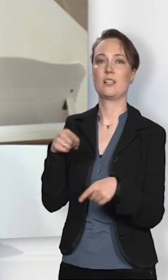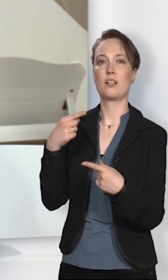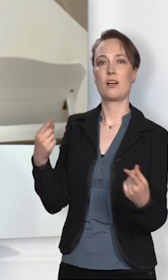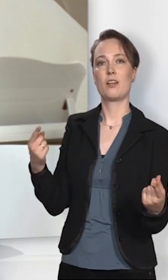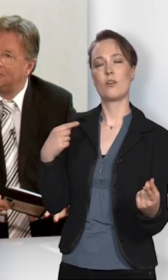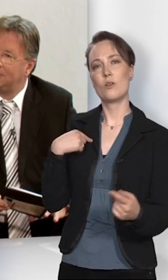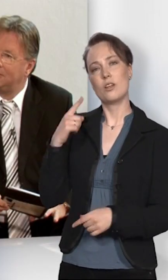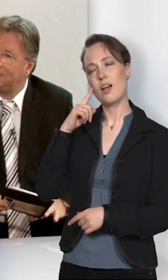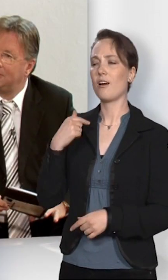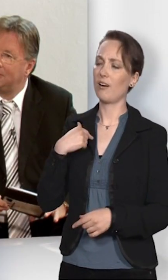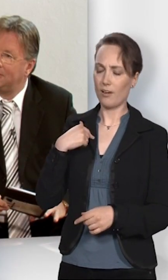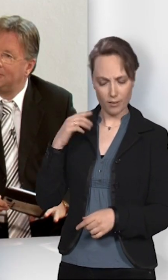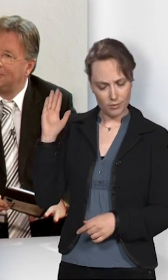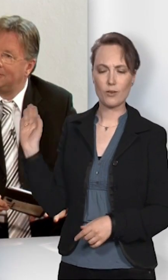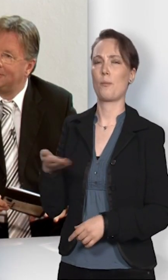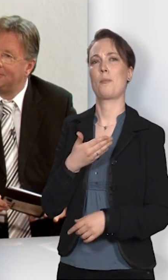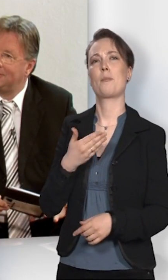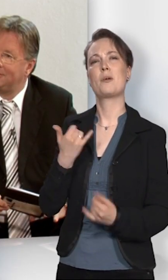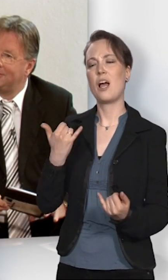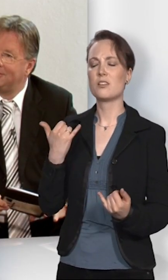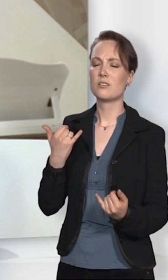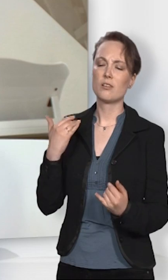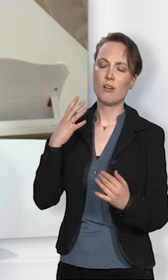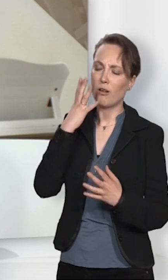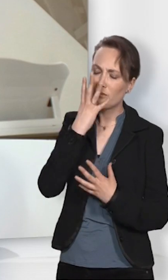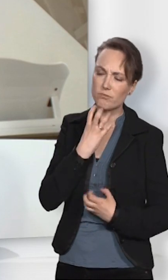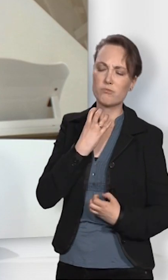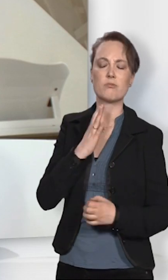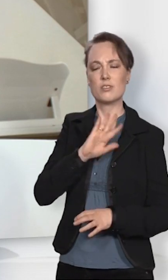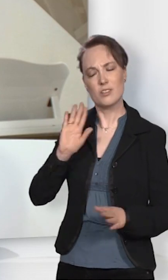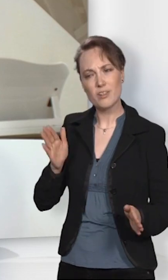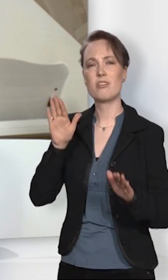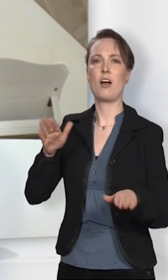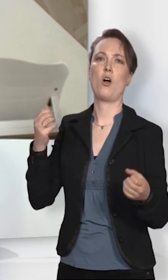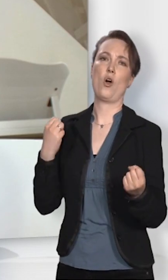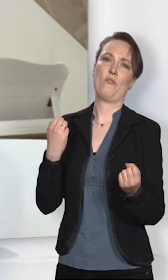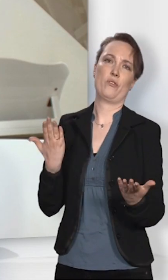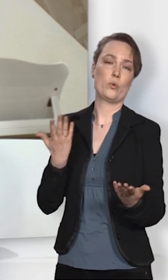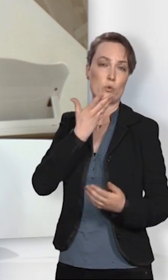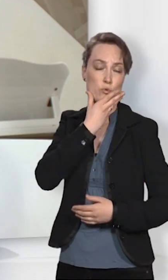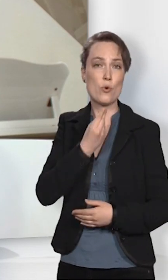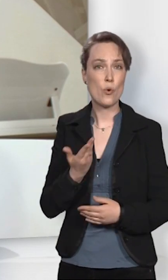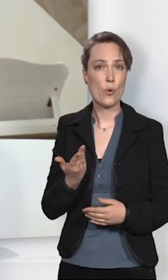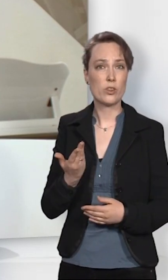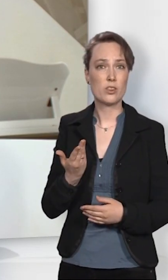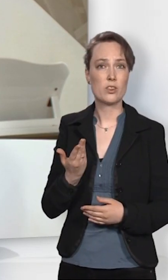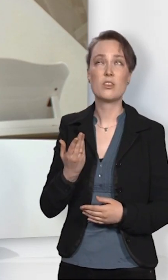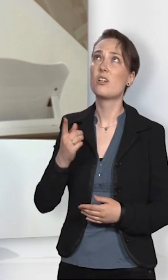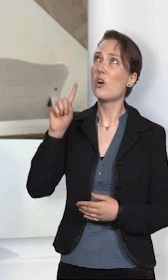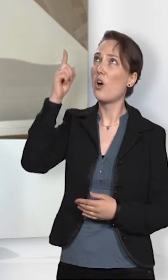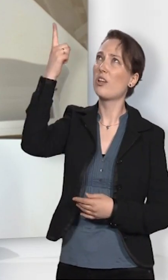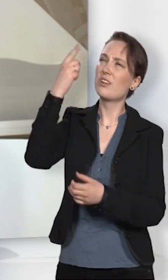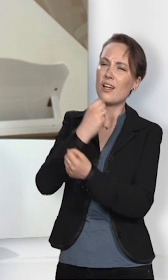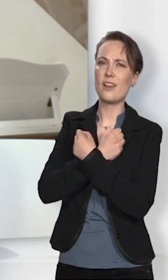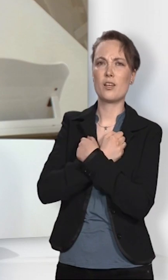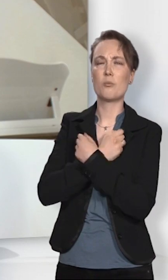kann, komm, Alter, lass dich jetzt nicht runterkriegen. Es gibt Hoffnung und ist das nicht schön, dass dieser liebende Gott